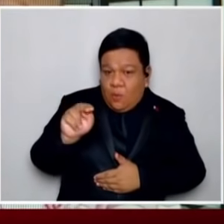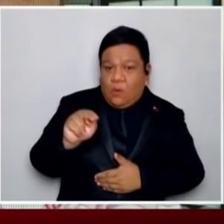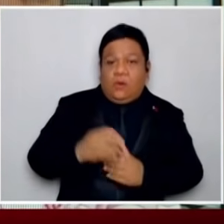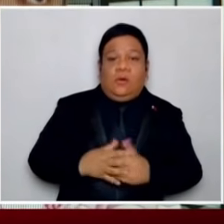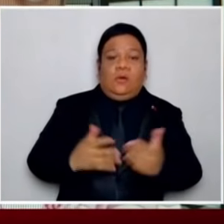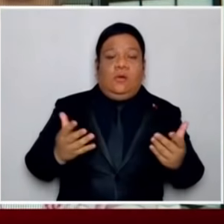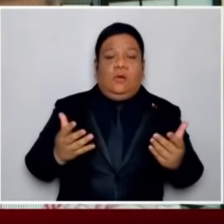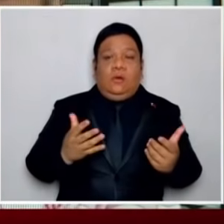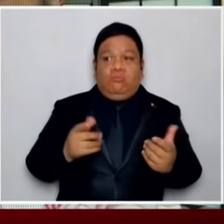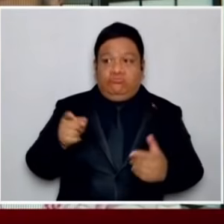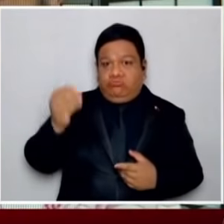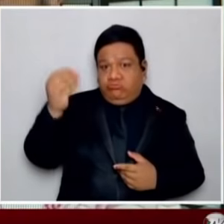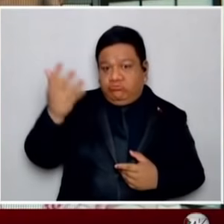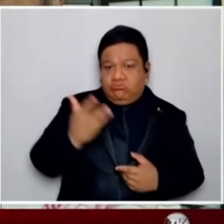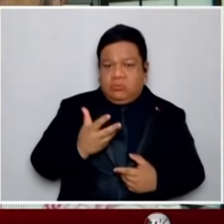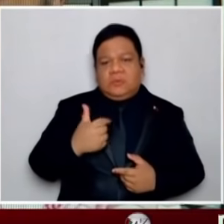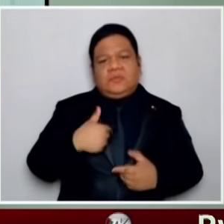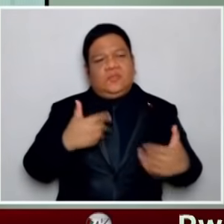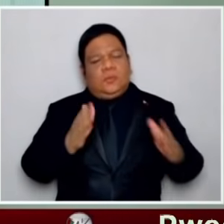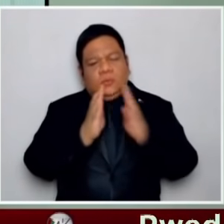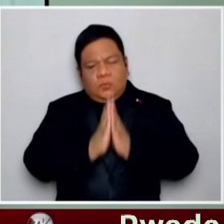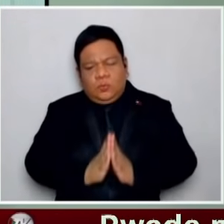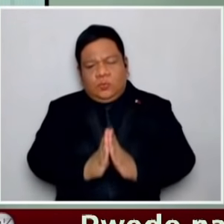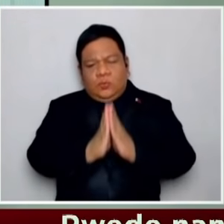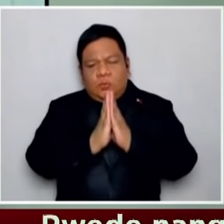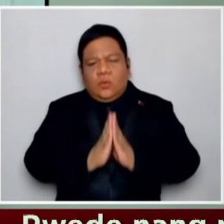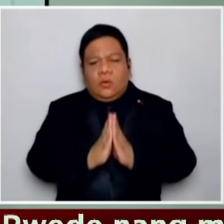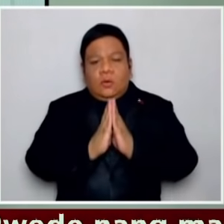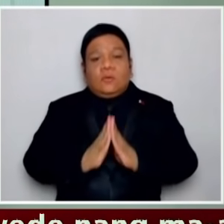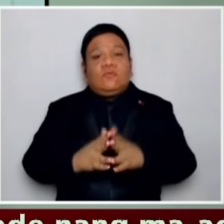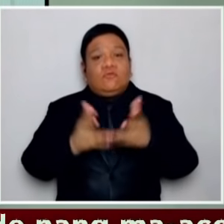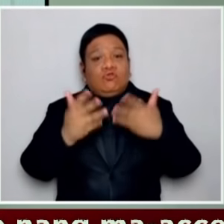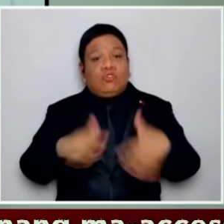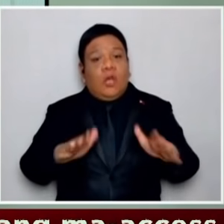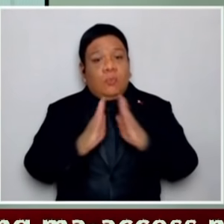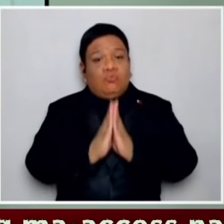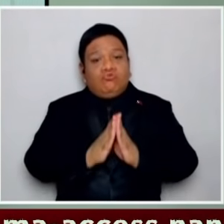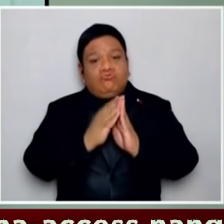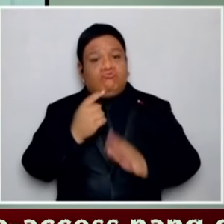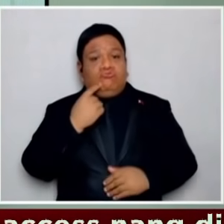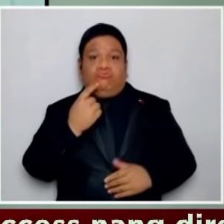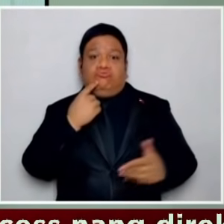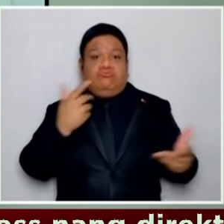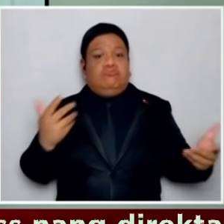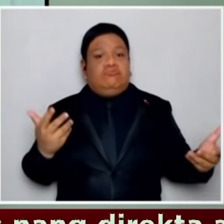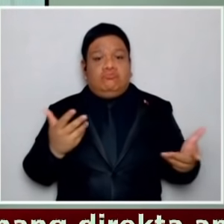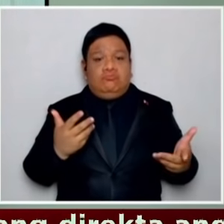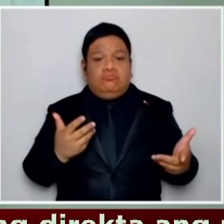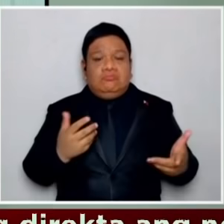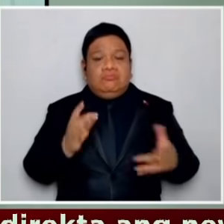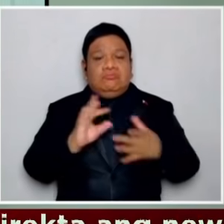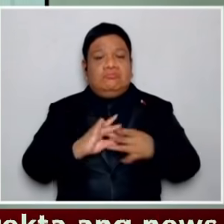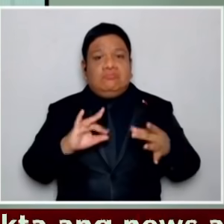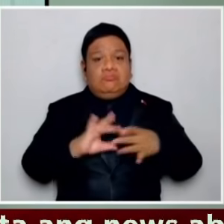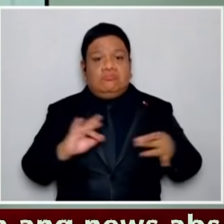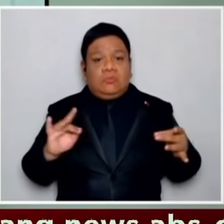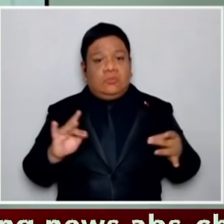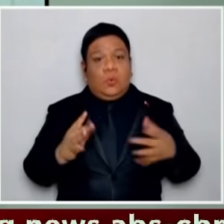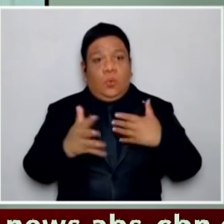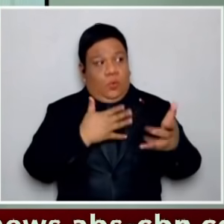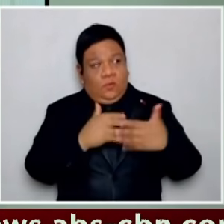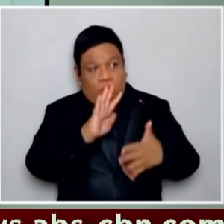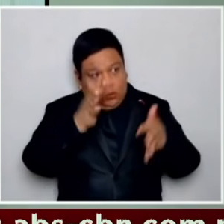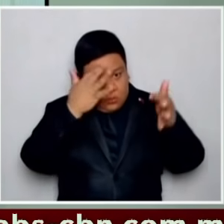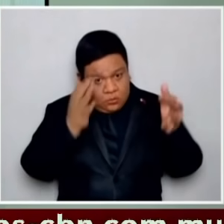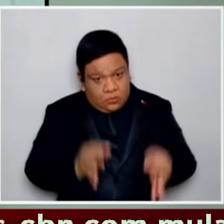and she said they prayed about it with Frankie. After praying, she said, and she said this, she said, whatever you decide,